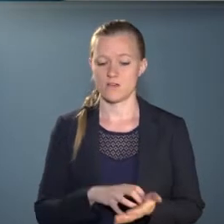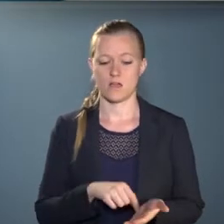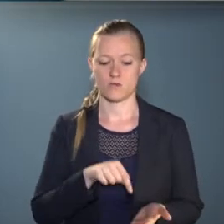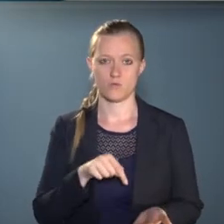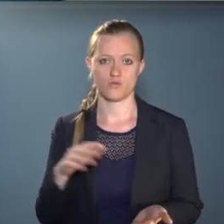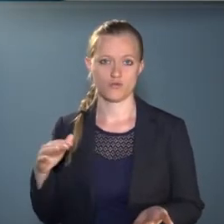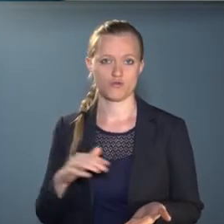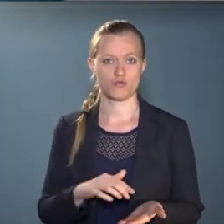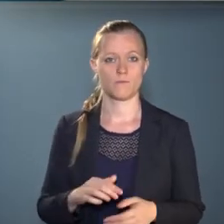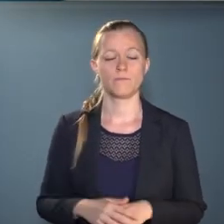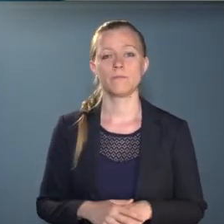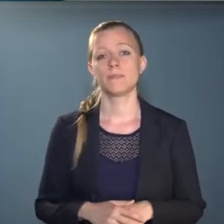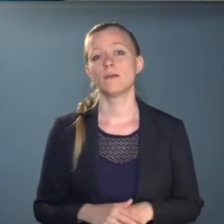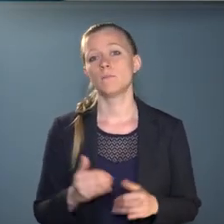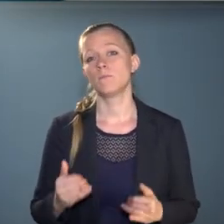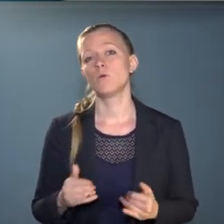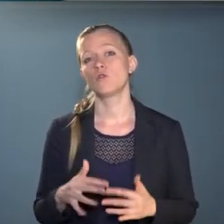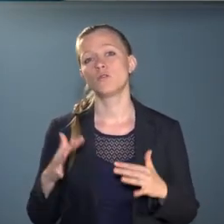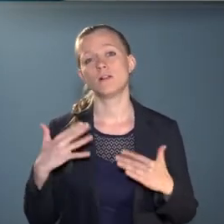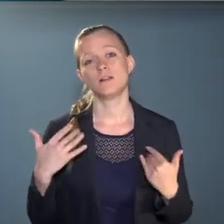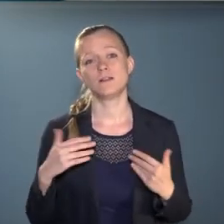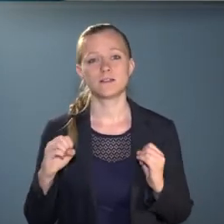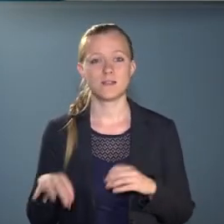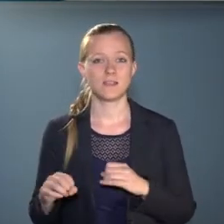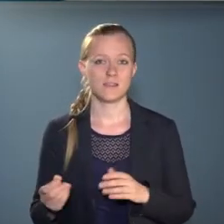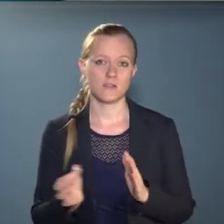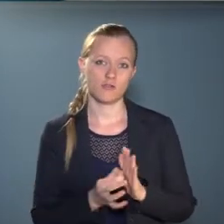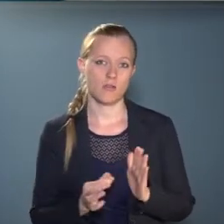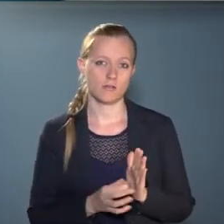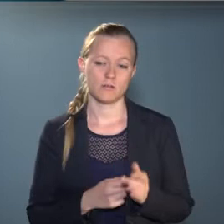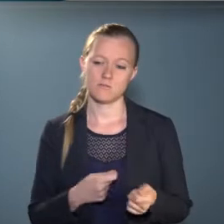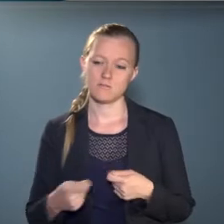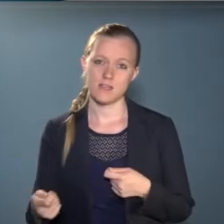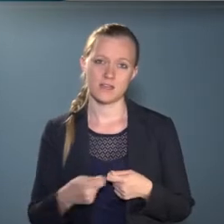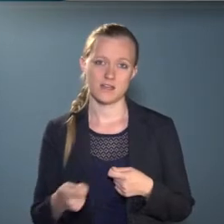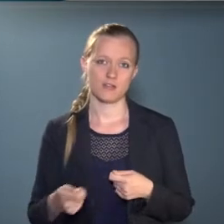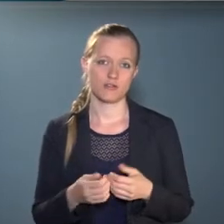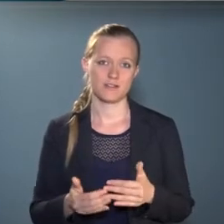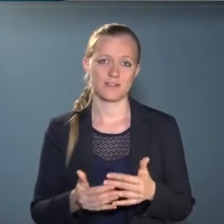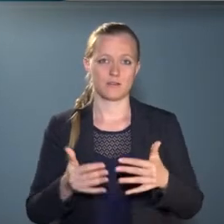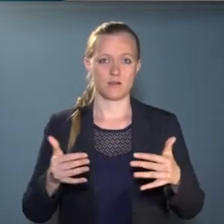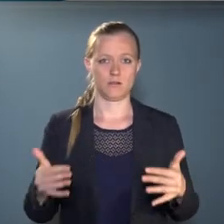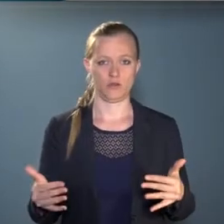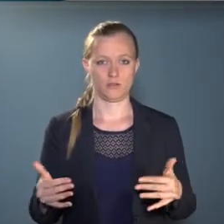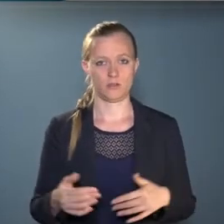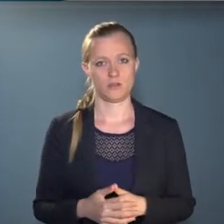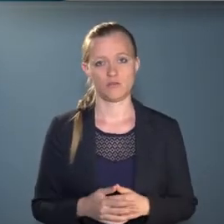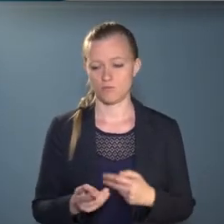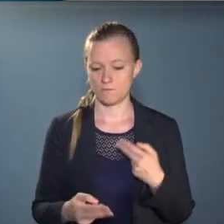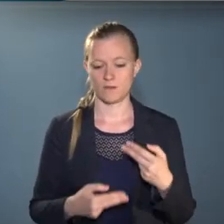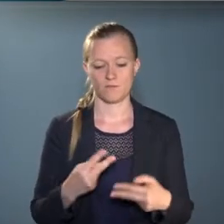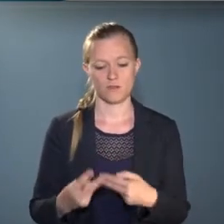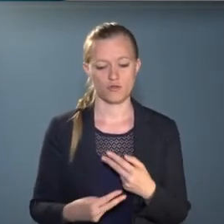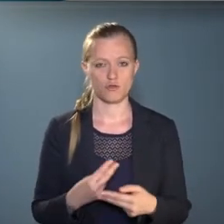városunkat. Jelen pillanatban a légszennyezési adatok mérésének kiszélesítését vizsgáljuk